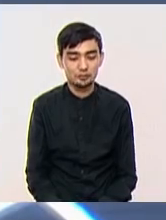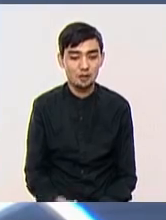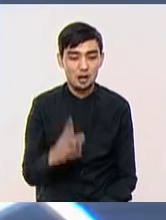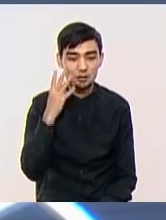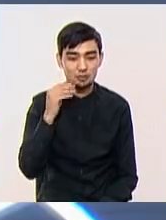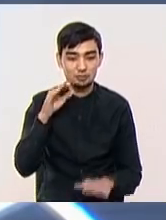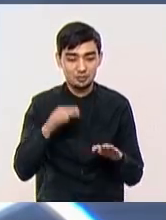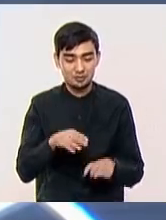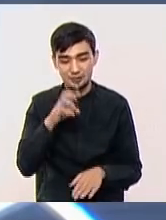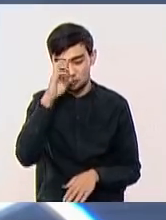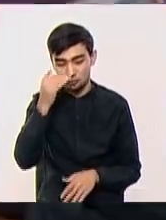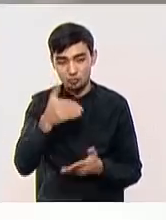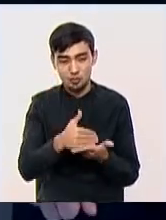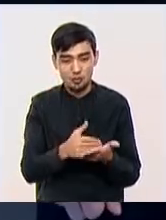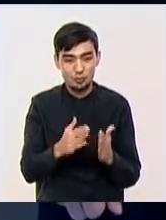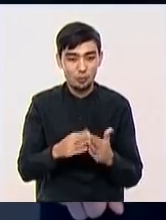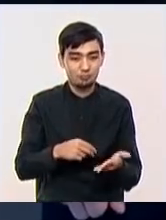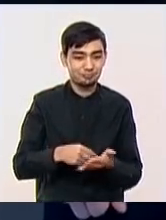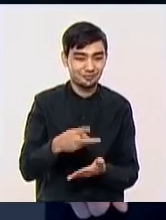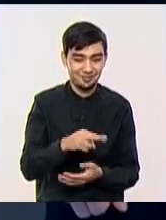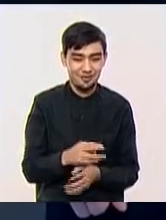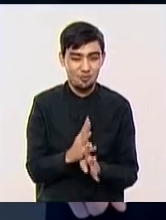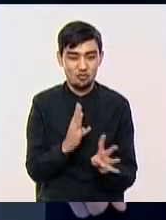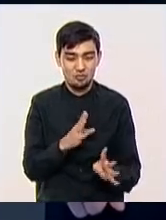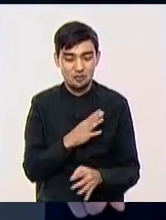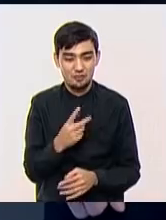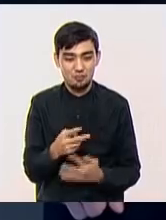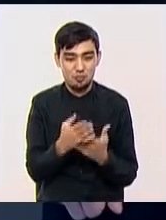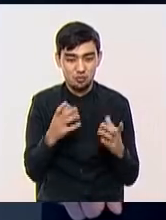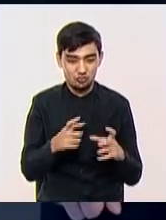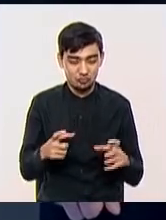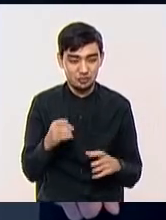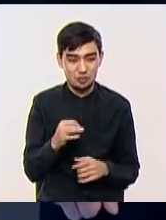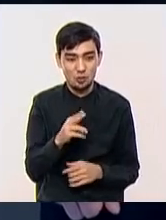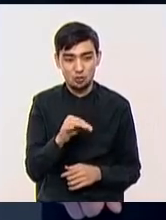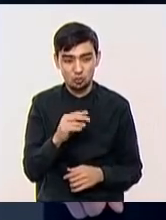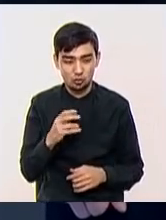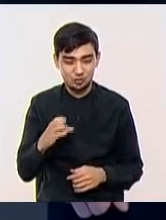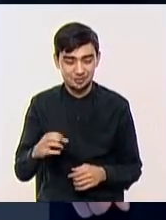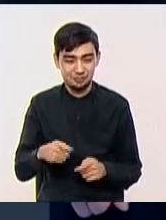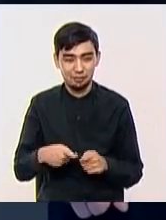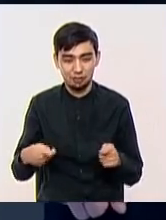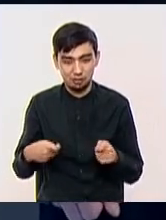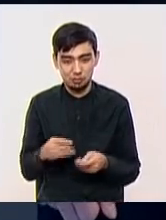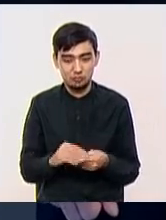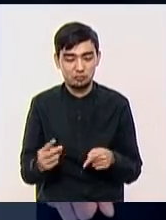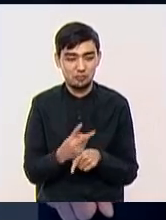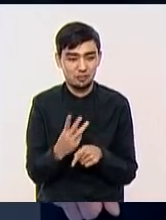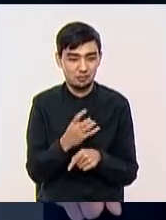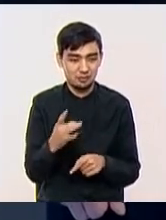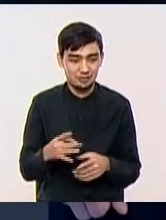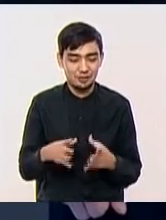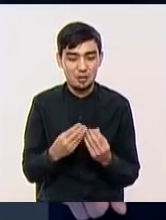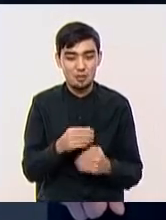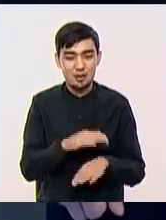Алматыда мемлекеттік бағдарлама мен үй алуға кезекке тұрған 20-дан астам адам конкурс бірнеше рет шегеріліп келеді деп отбасы банкінің алдына жиналды.